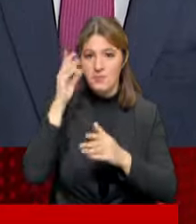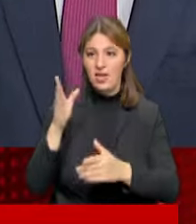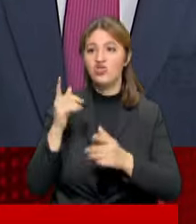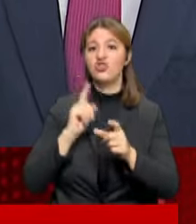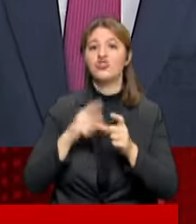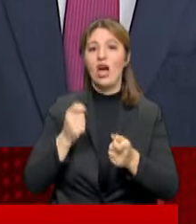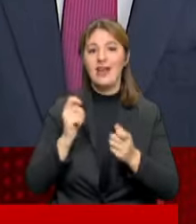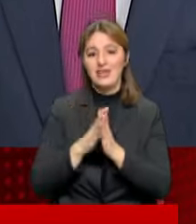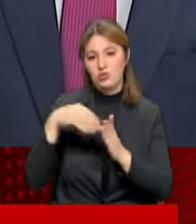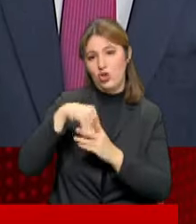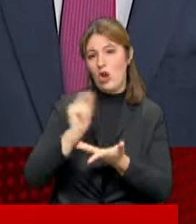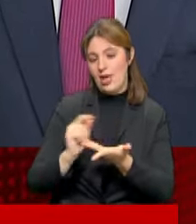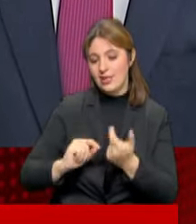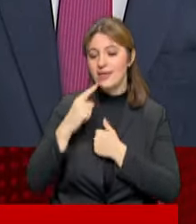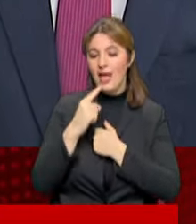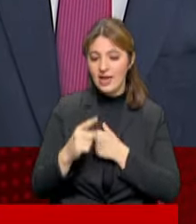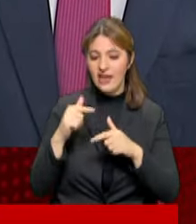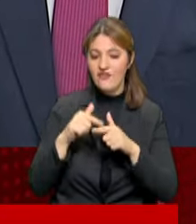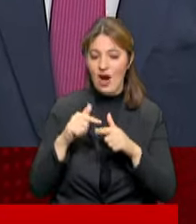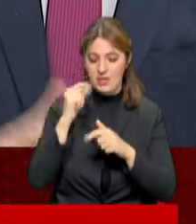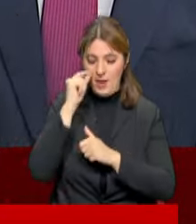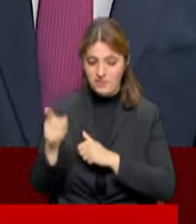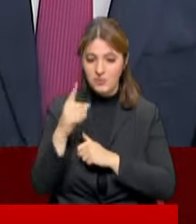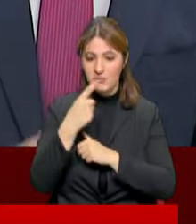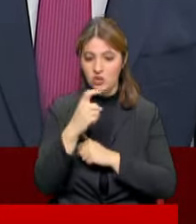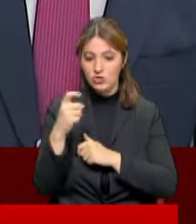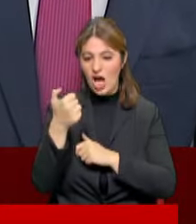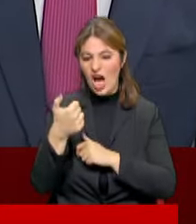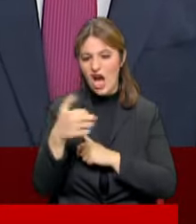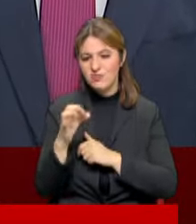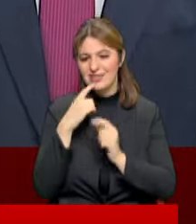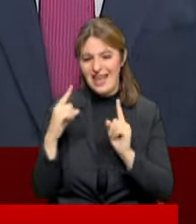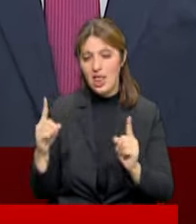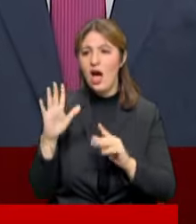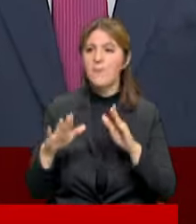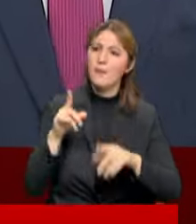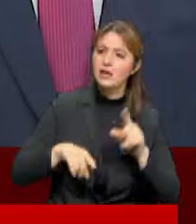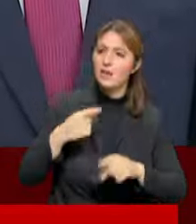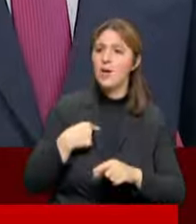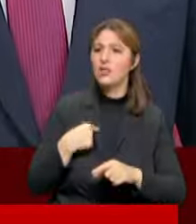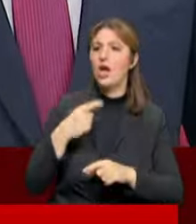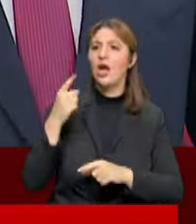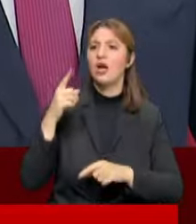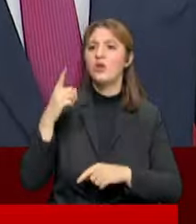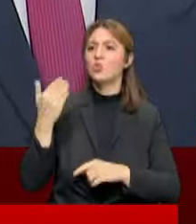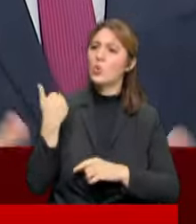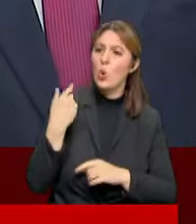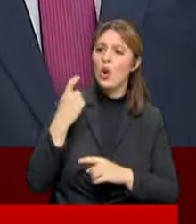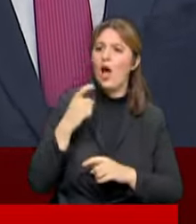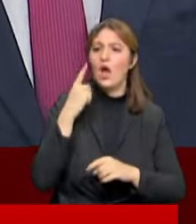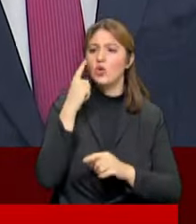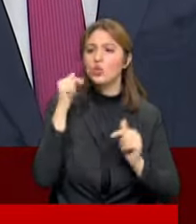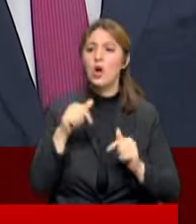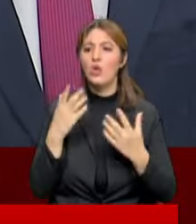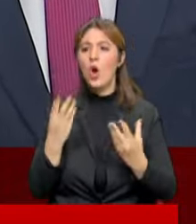kitabında şöyle bir şey yazar der ki fali rıfk Atay 1960'larda ara sıra bana sual sorarlar Atatürk